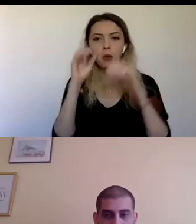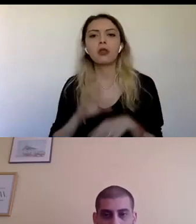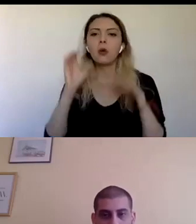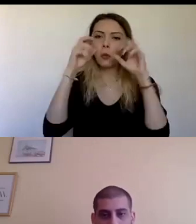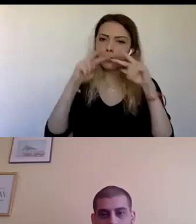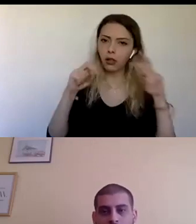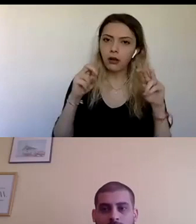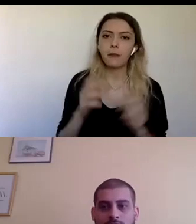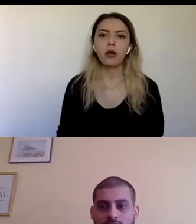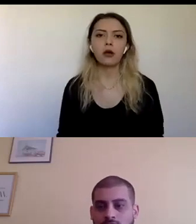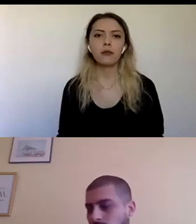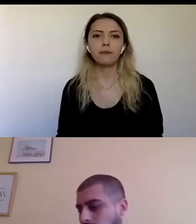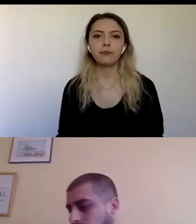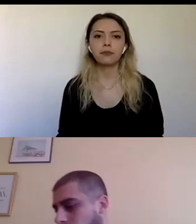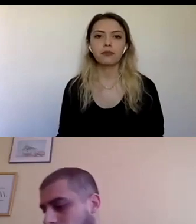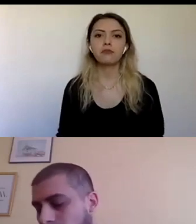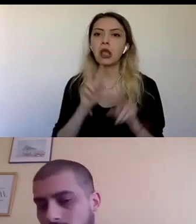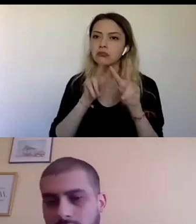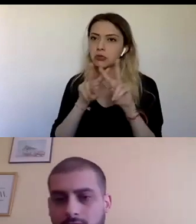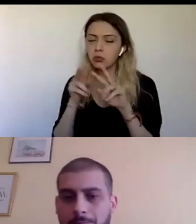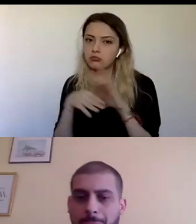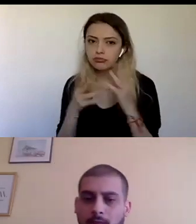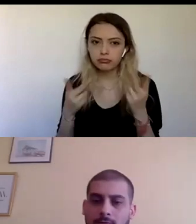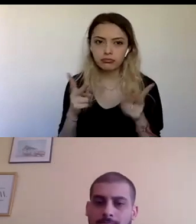Twitter. Gördüğünüz gibi aslında böyle